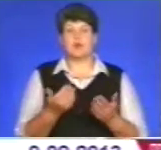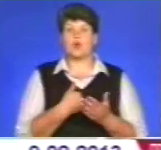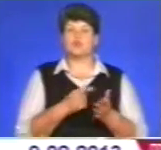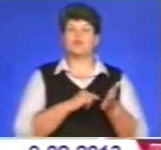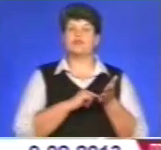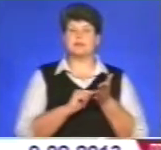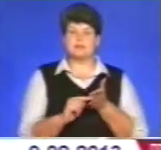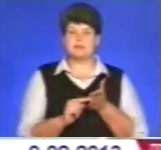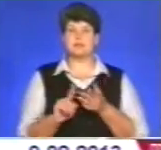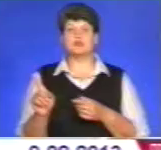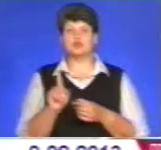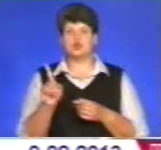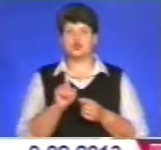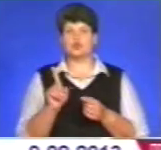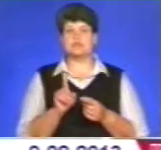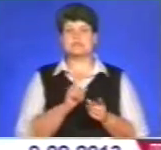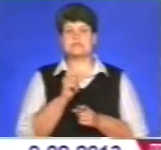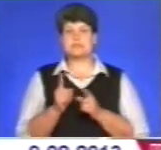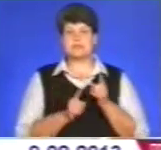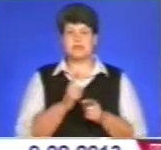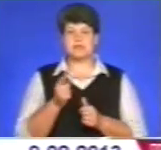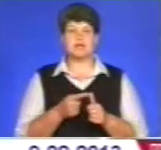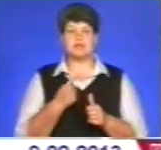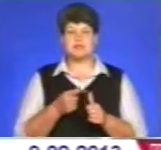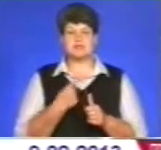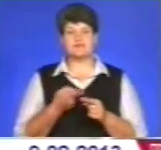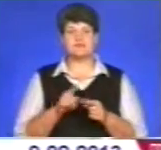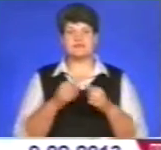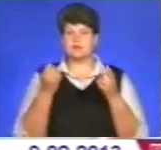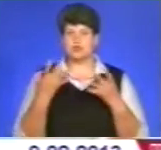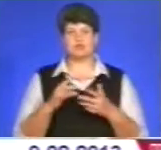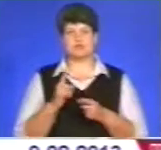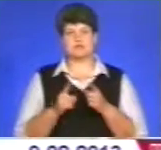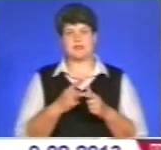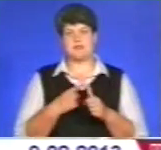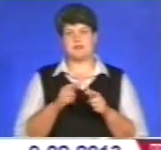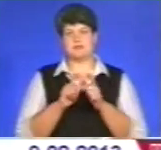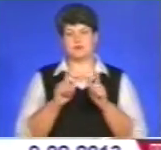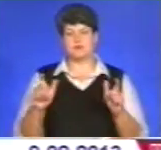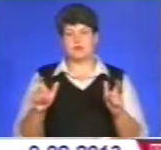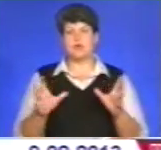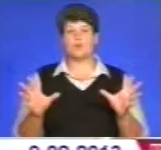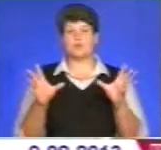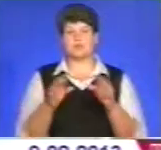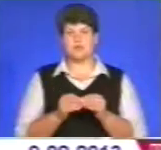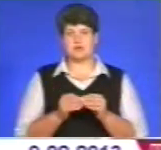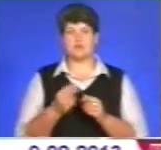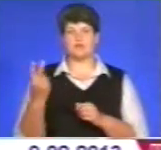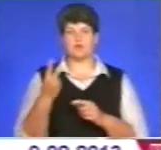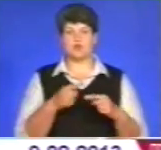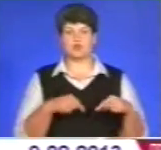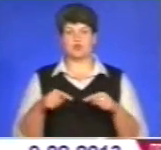що саме зміна назви – це не просто зміна назви установи і об'єднання